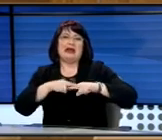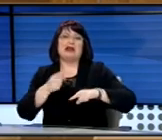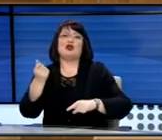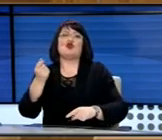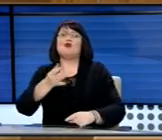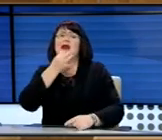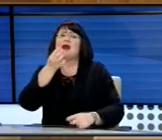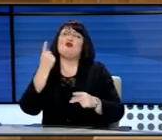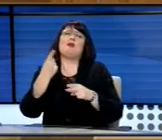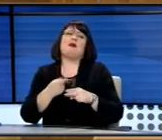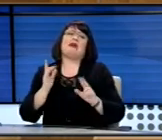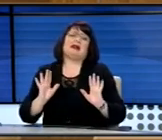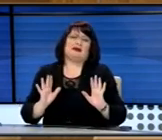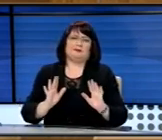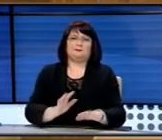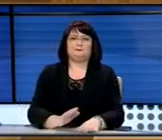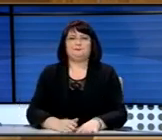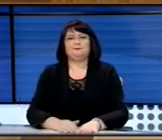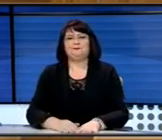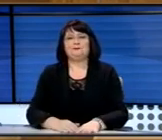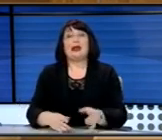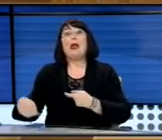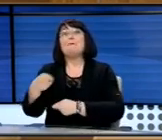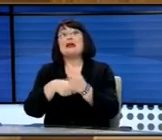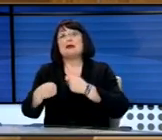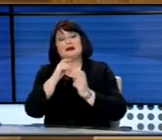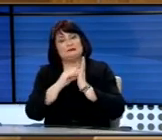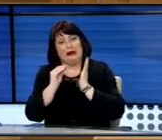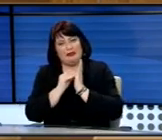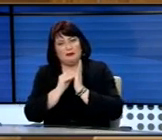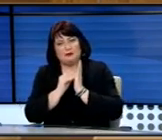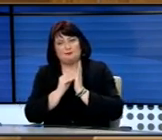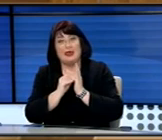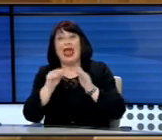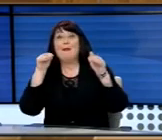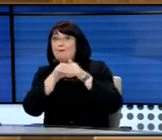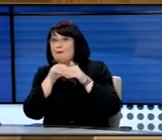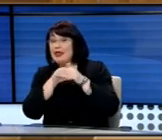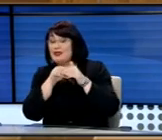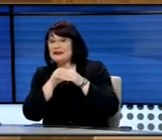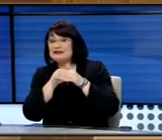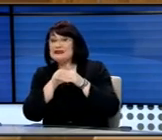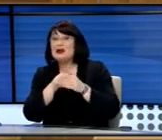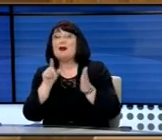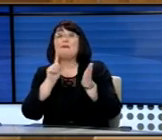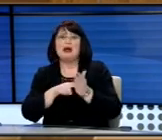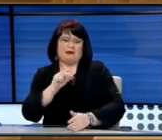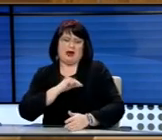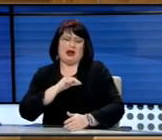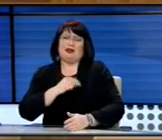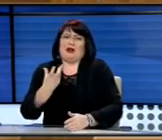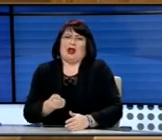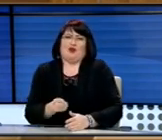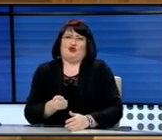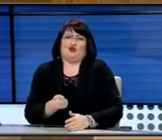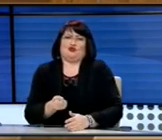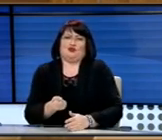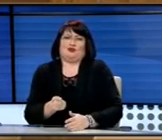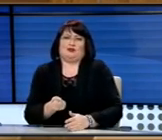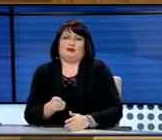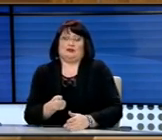τα πράγματα απλά. Οι επιχειρήσεις για να επενδύσουν πρέπει να βγάζουν κέρδη. Κανείς δεν